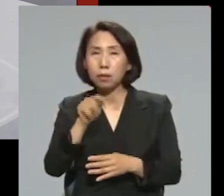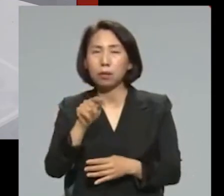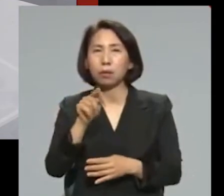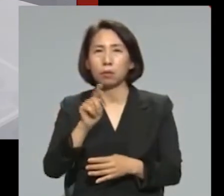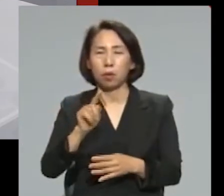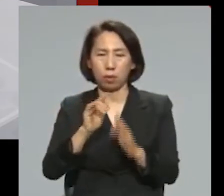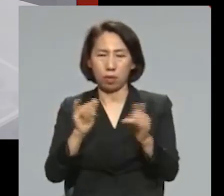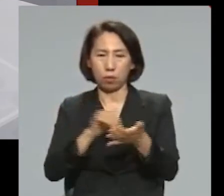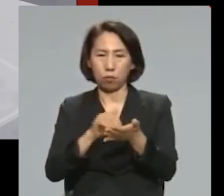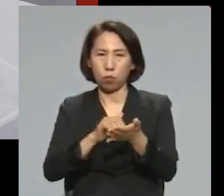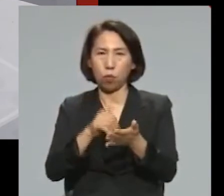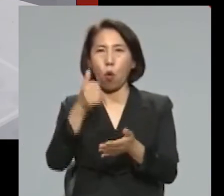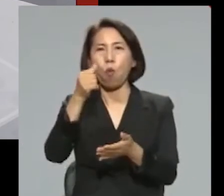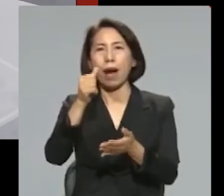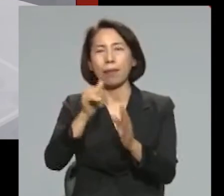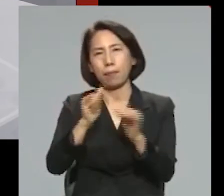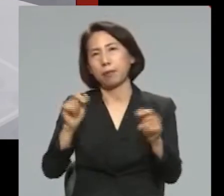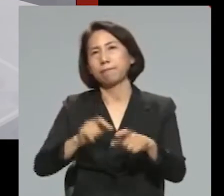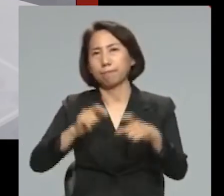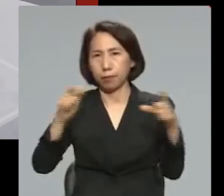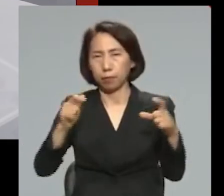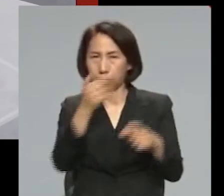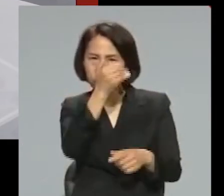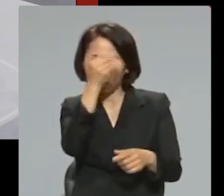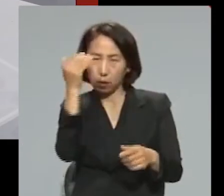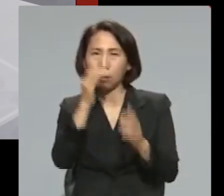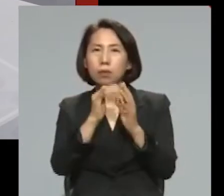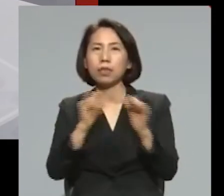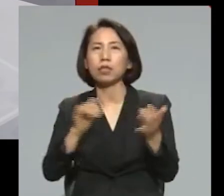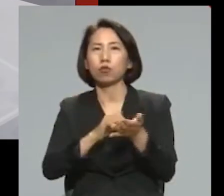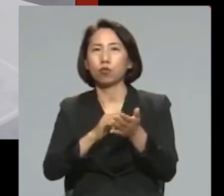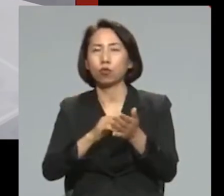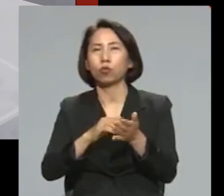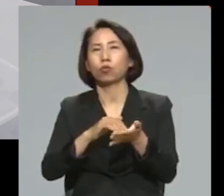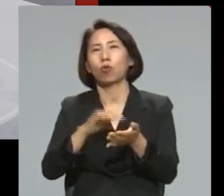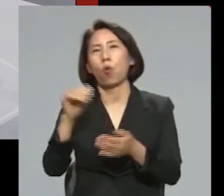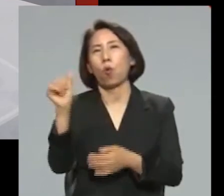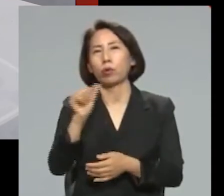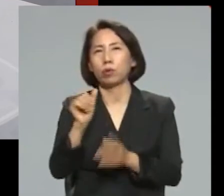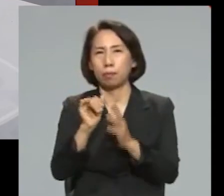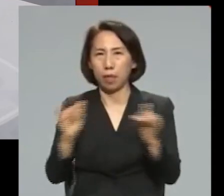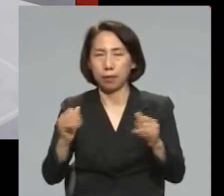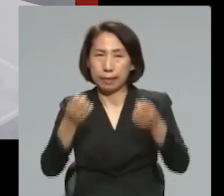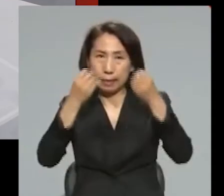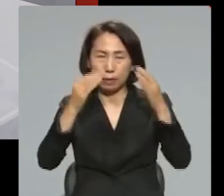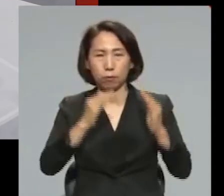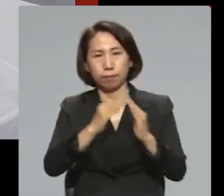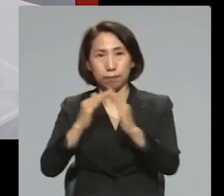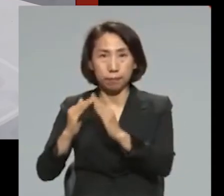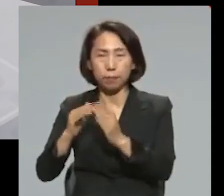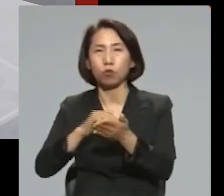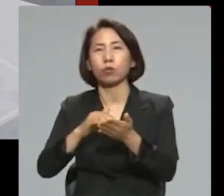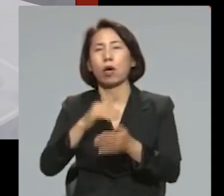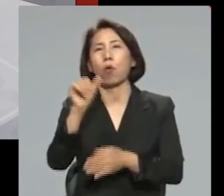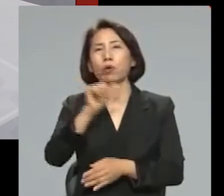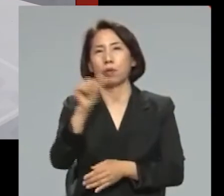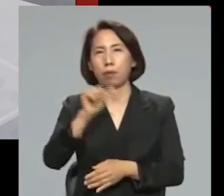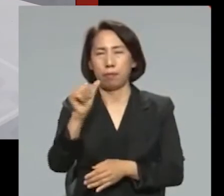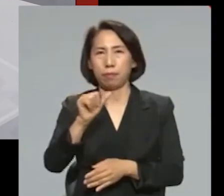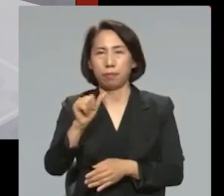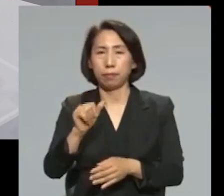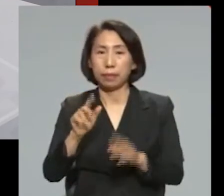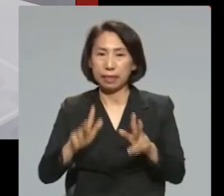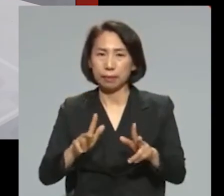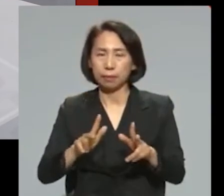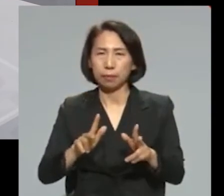인구 5만 명, 청년 인구 5천 명, 신규 주택 5천호 건설입니다. 저는 현장에서